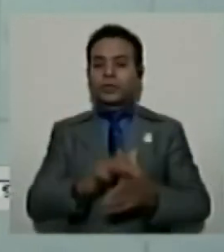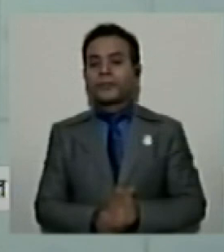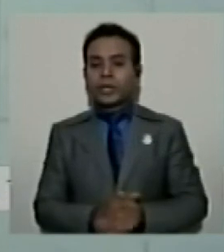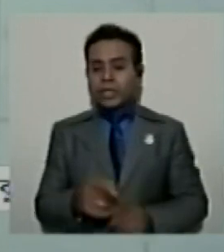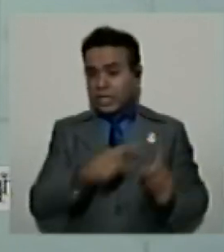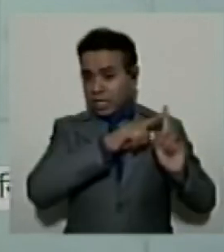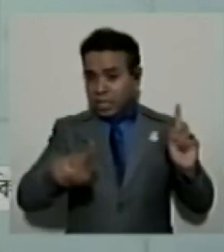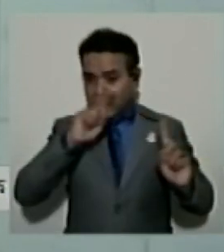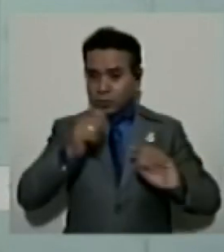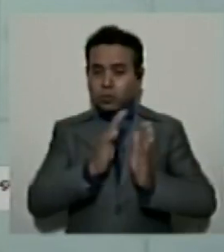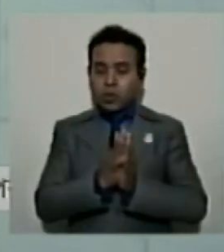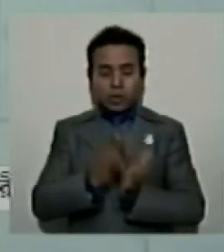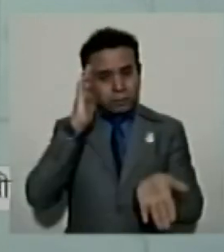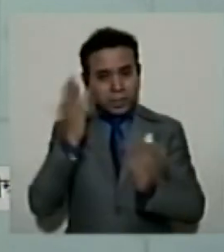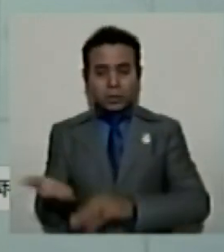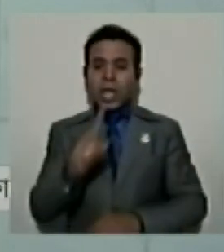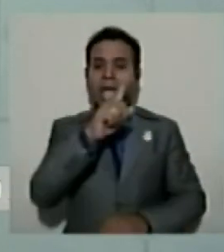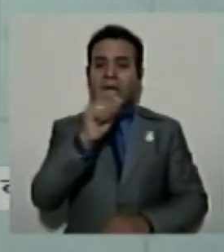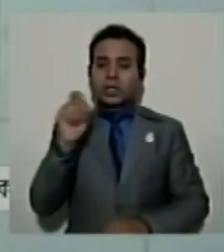সকল মৃতের আত্মার প্রতি